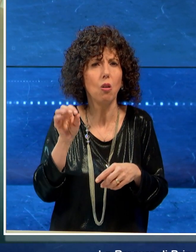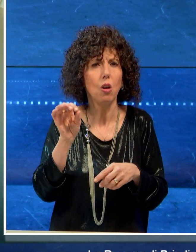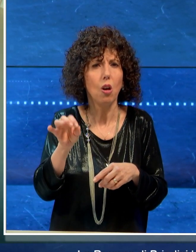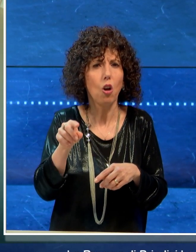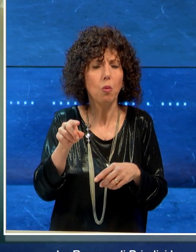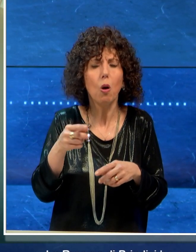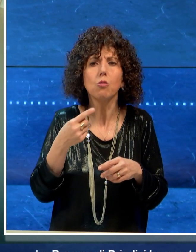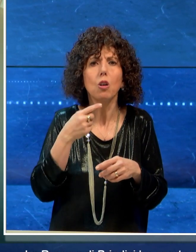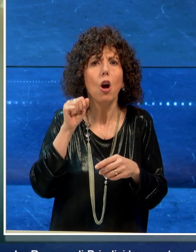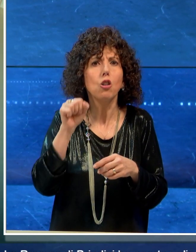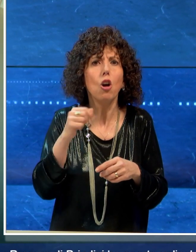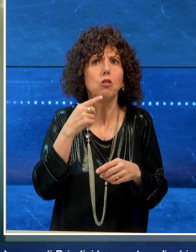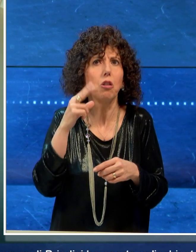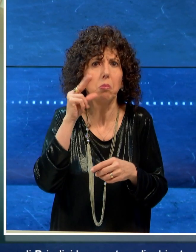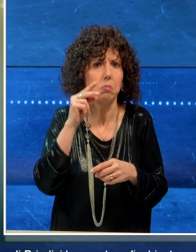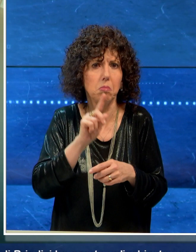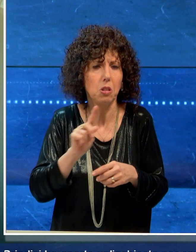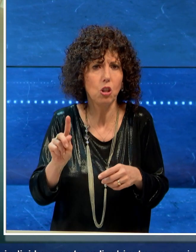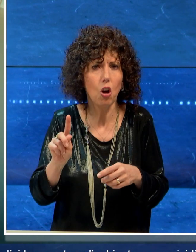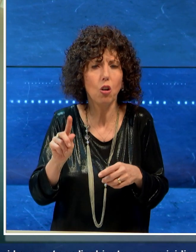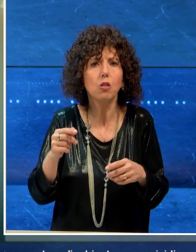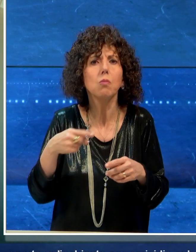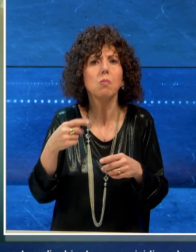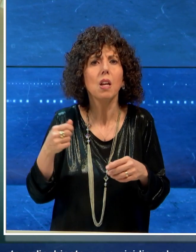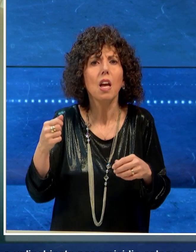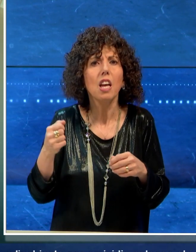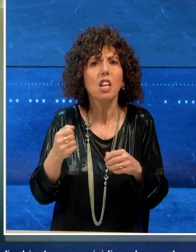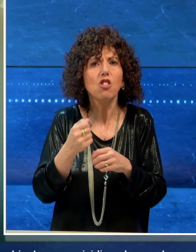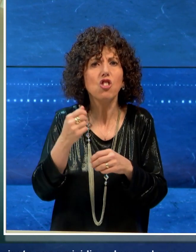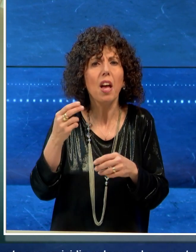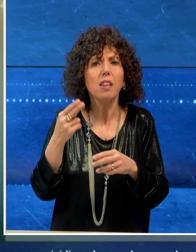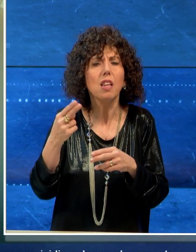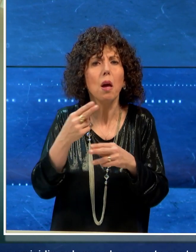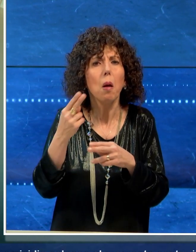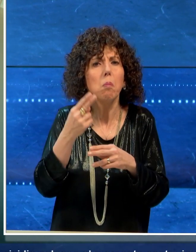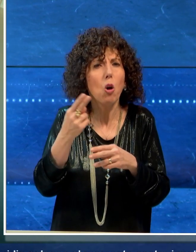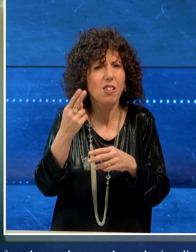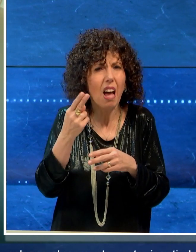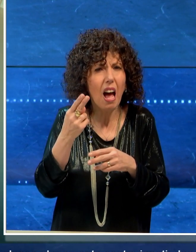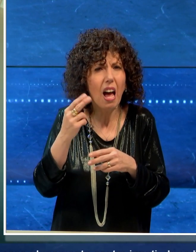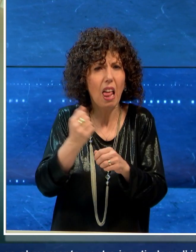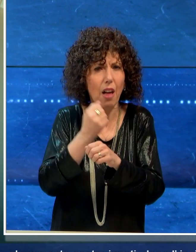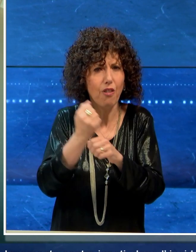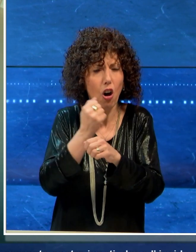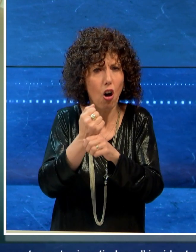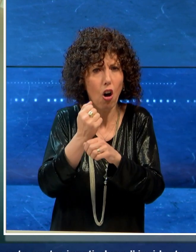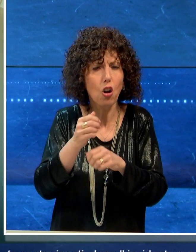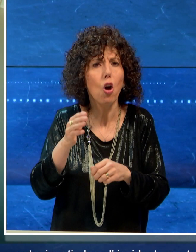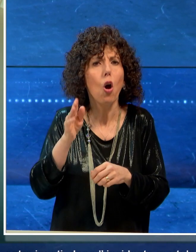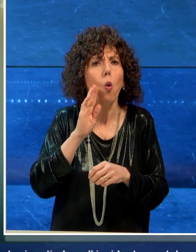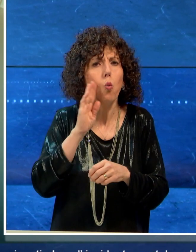contro ignoti dopo l'incidente mortale sul lavoro in cui ha perso la